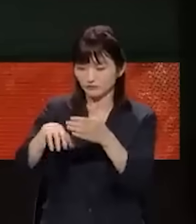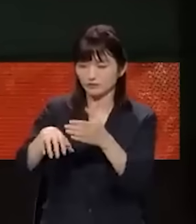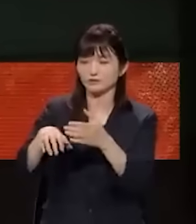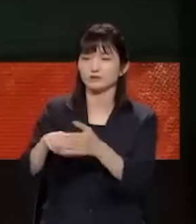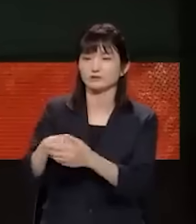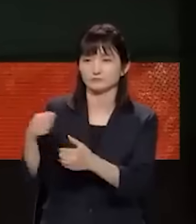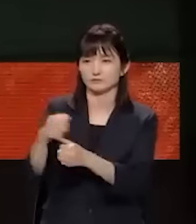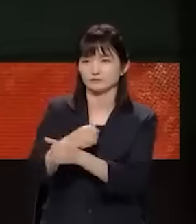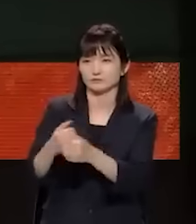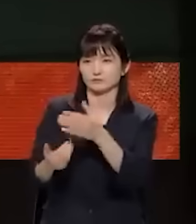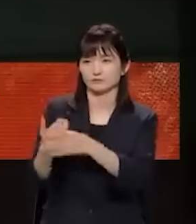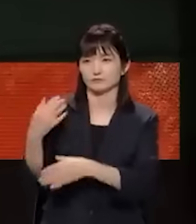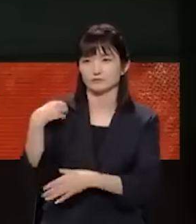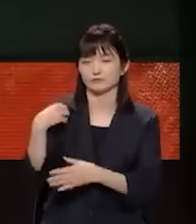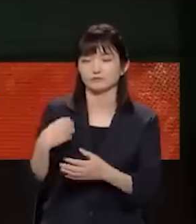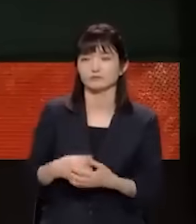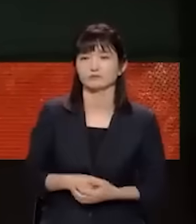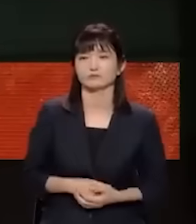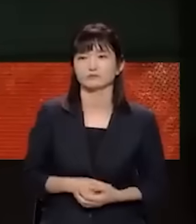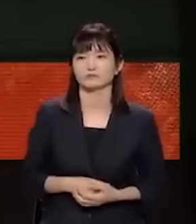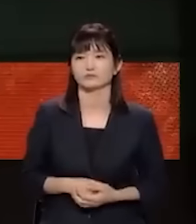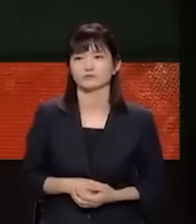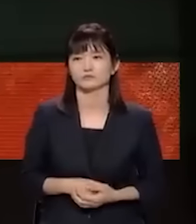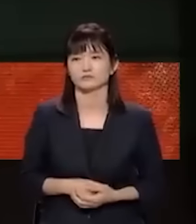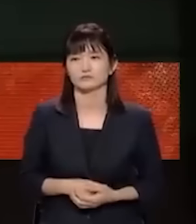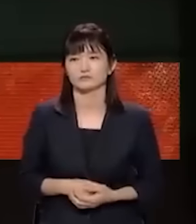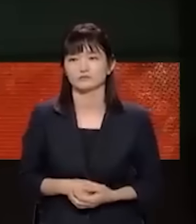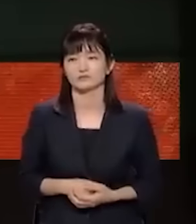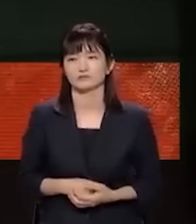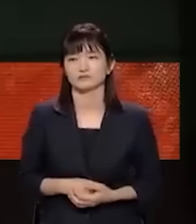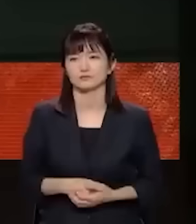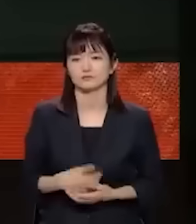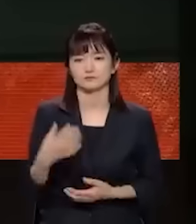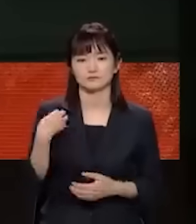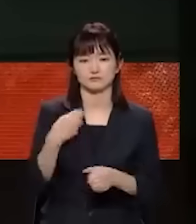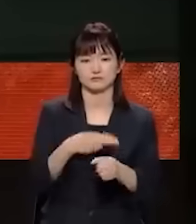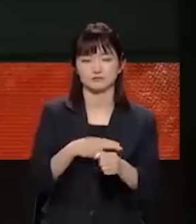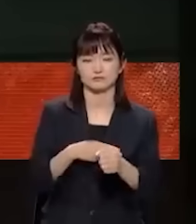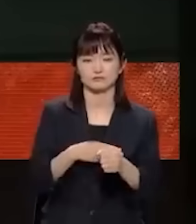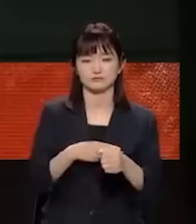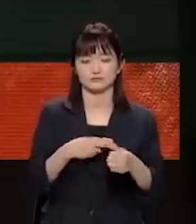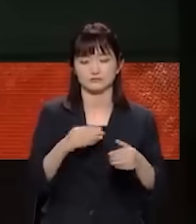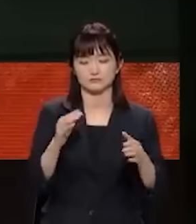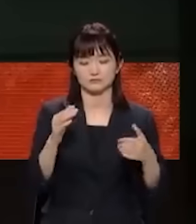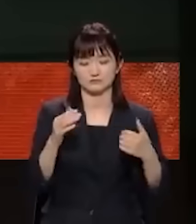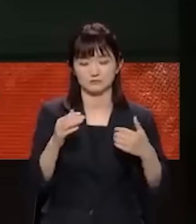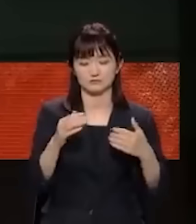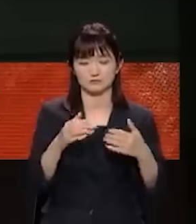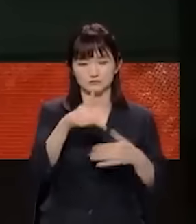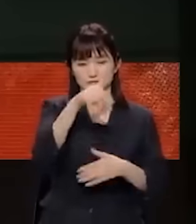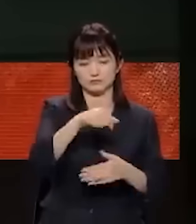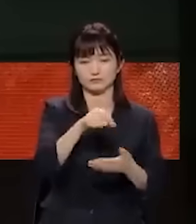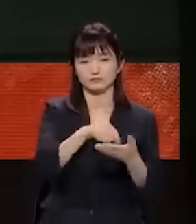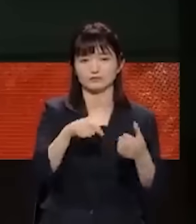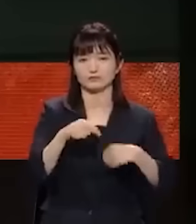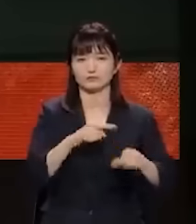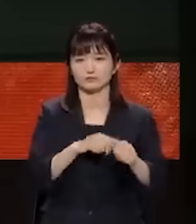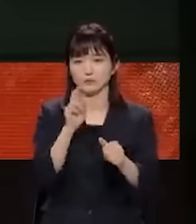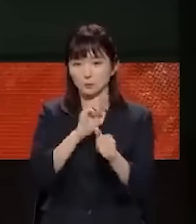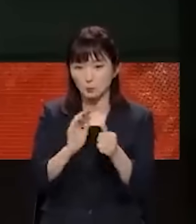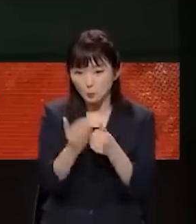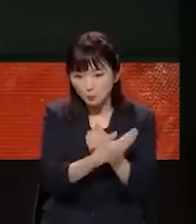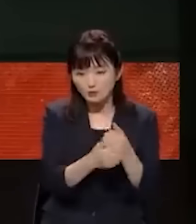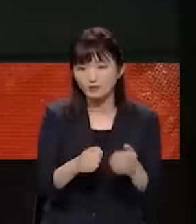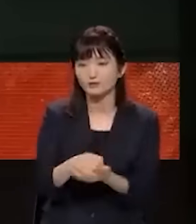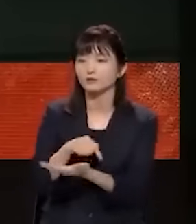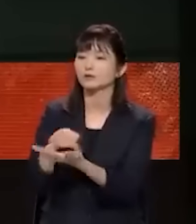주작가의 자녀를 상당히 감싸주는 그런 태도를 보였다고 합니다 오죽했으면 그 피해 학생 측의 어머니의 측이 왜 이렇게 그